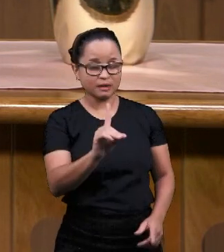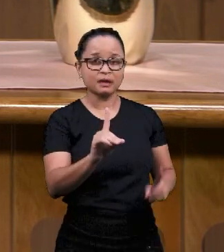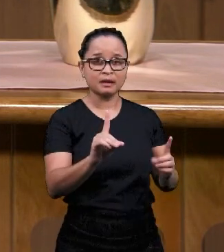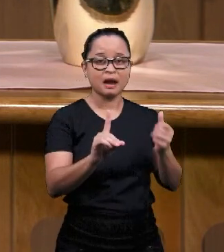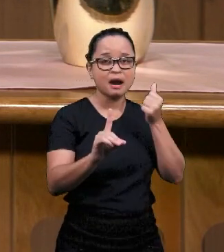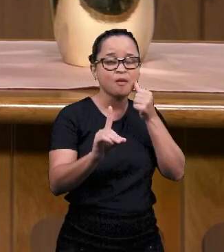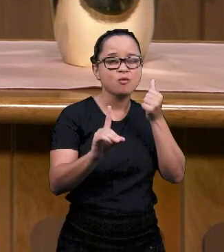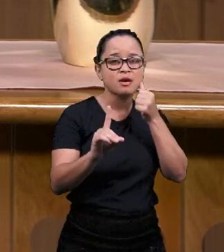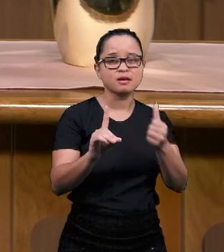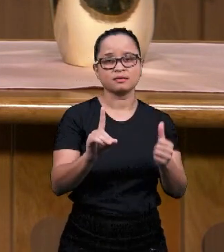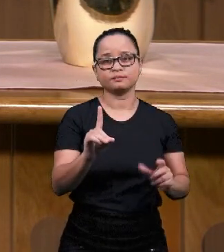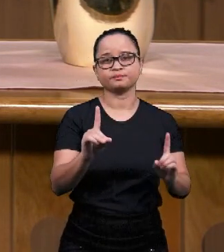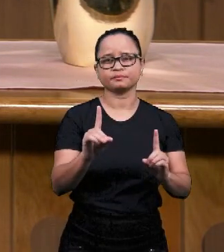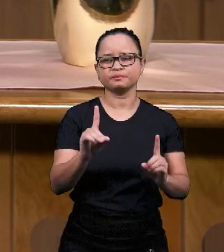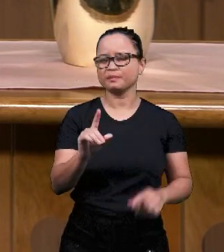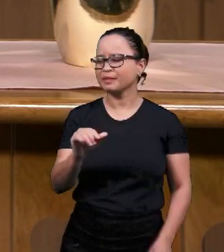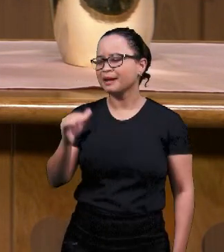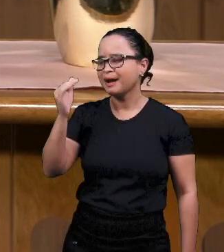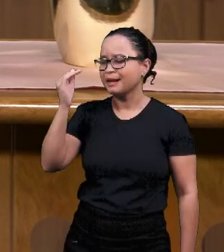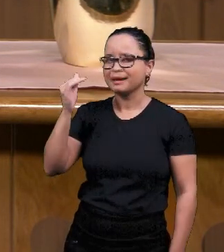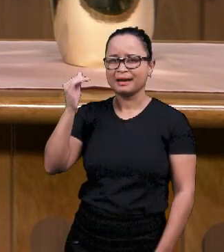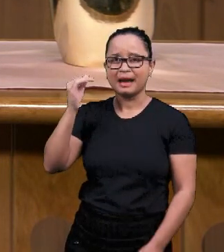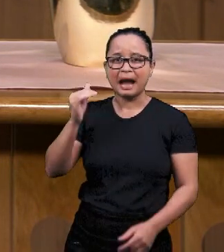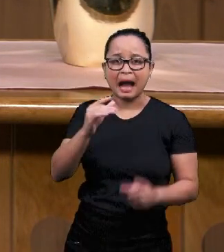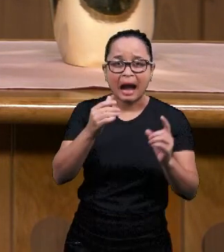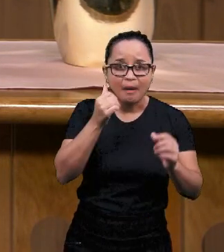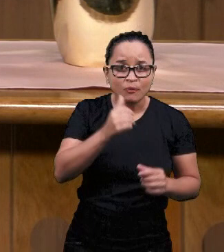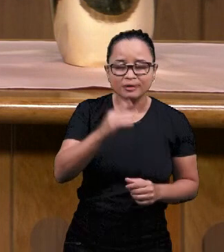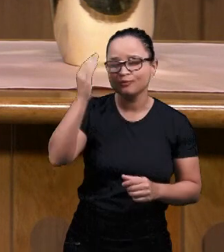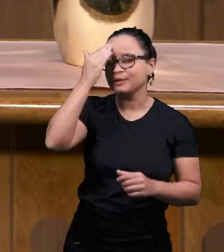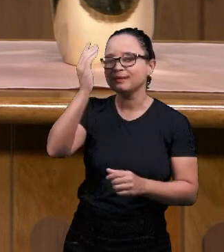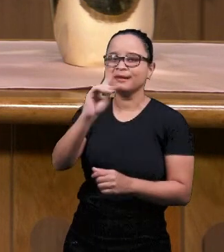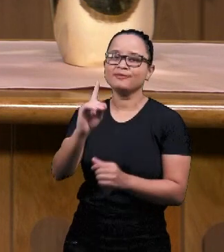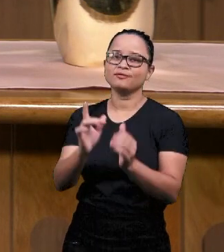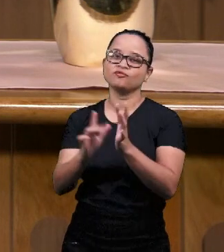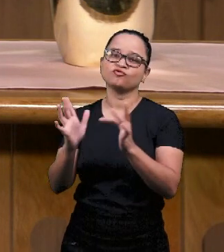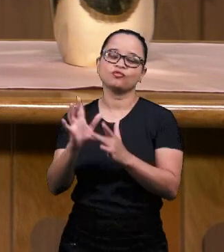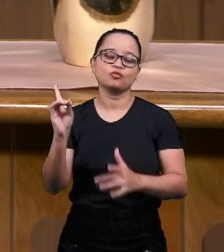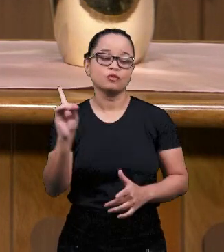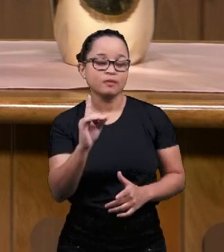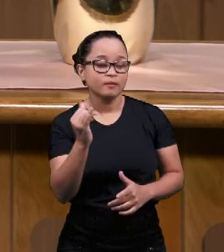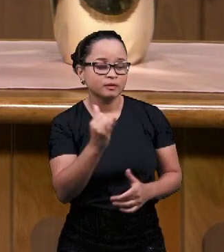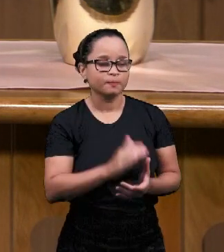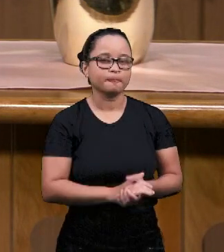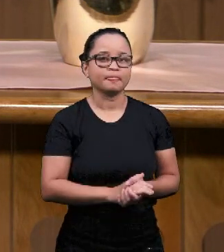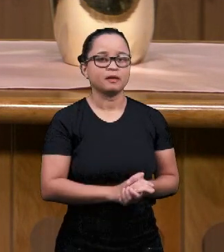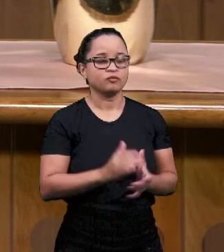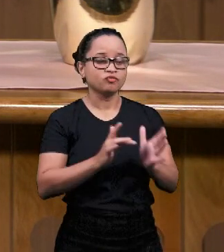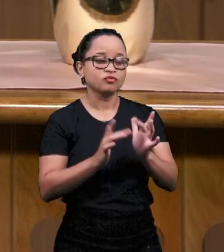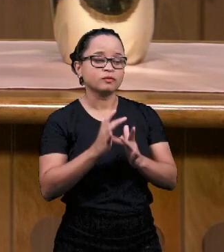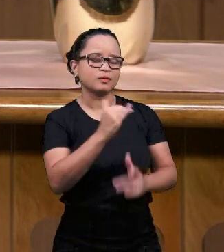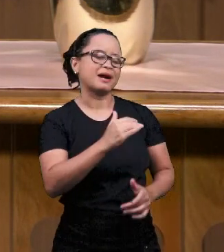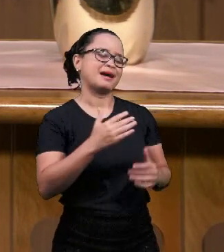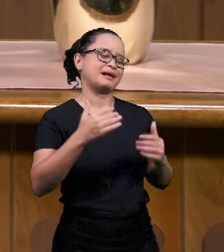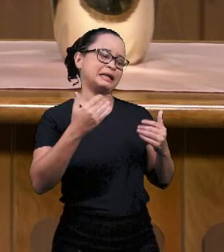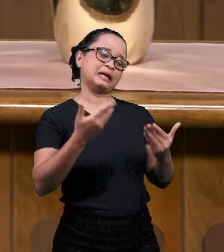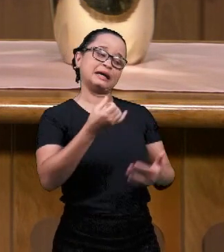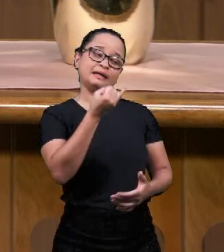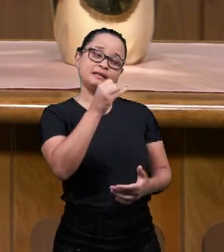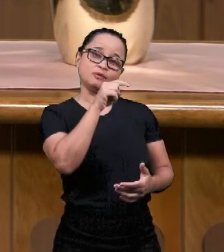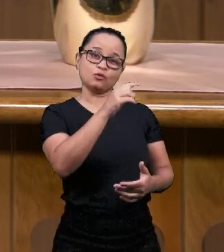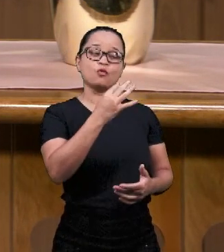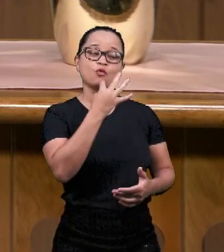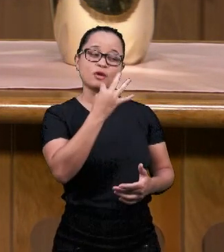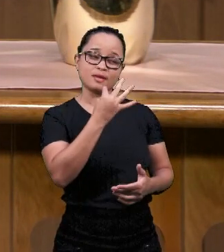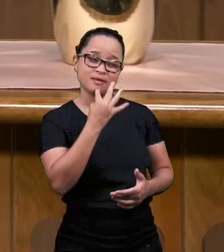ней и говорит, и женщина не в состоянии понять, почему Иисус обращается к ней. И Иисус говорит, ох,